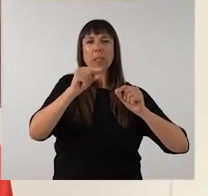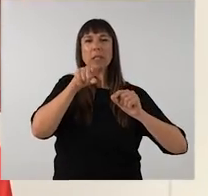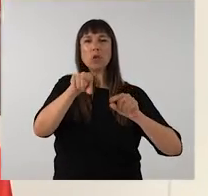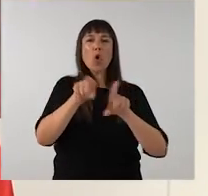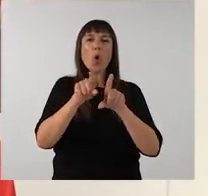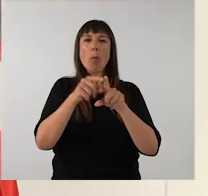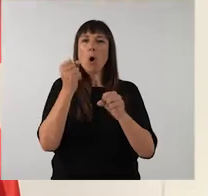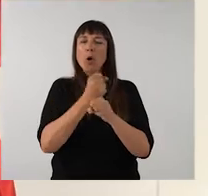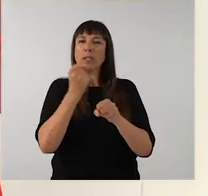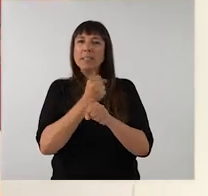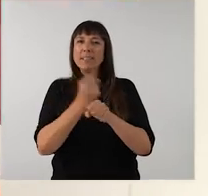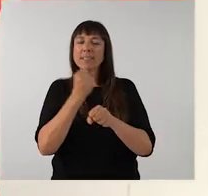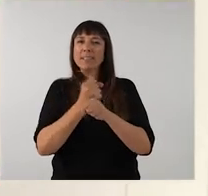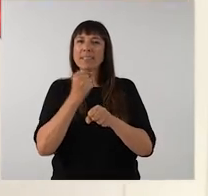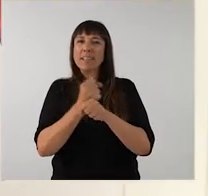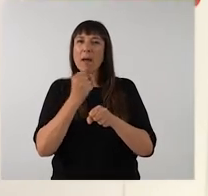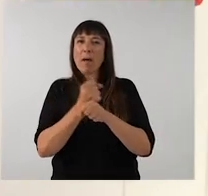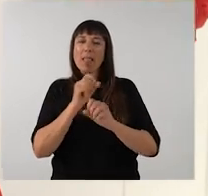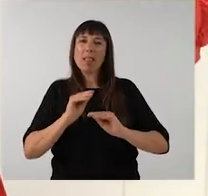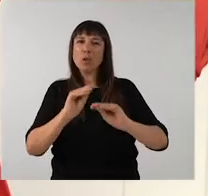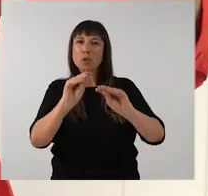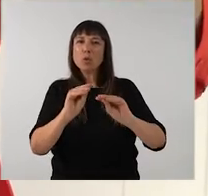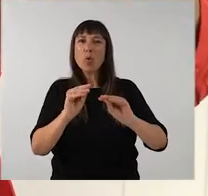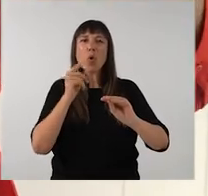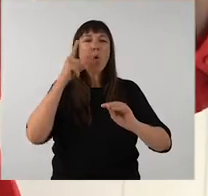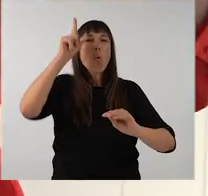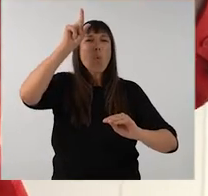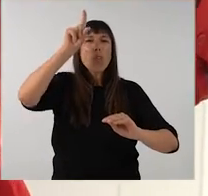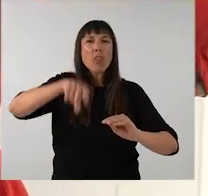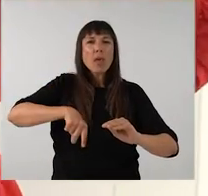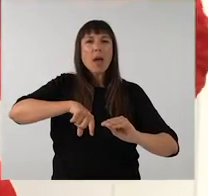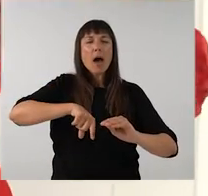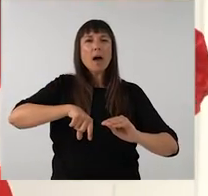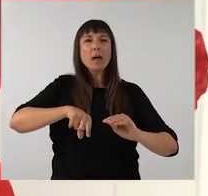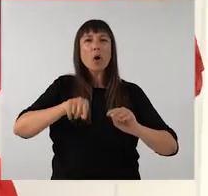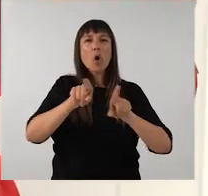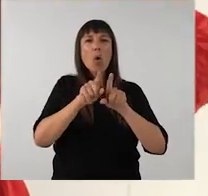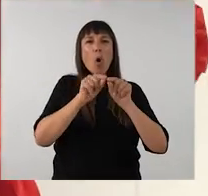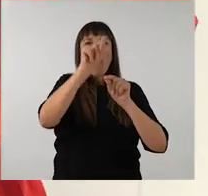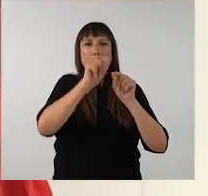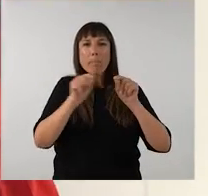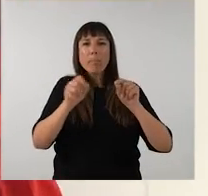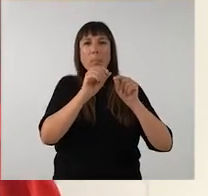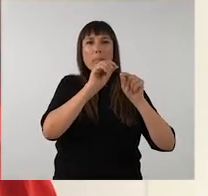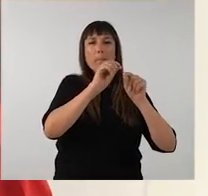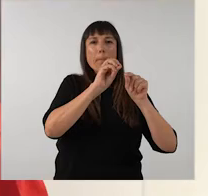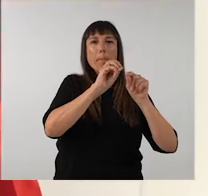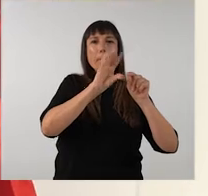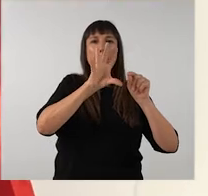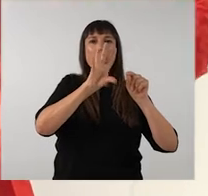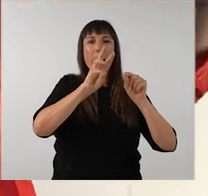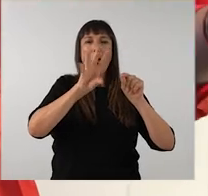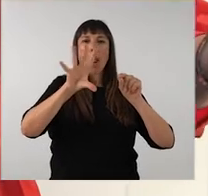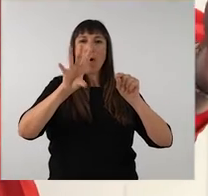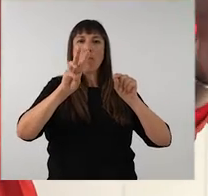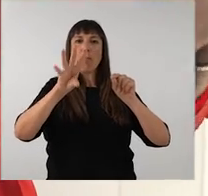de ritual o de treball que marcava doncs, una mica aquest impàs. Durant un dia sencer va estar mesurant a pams